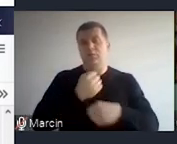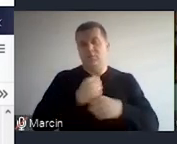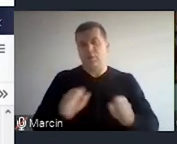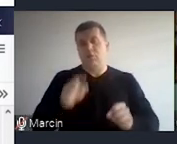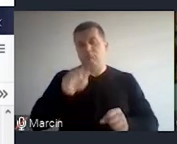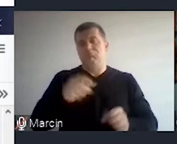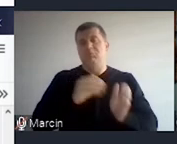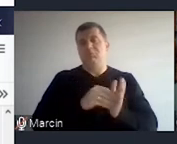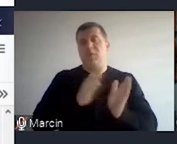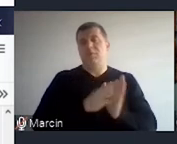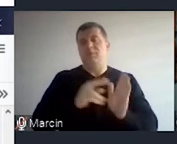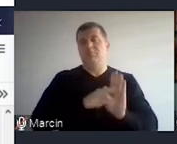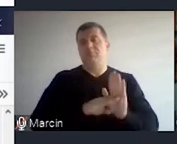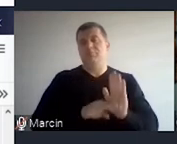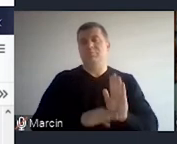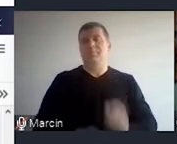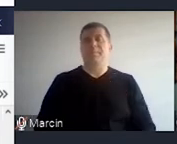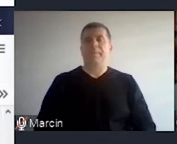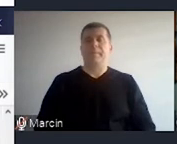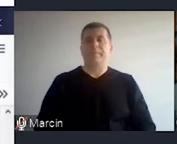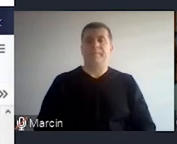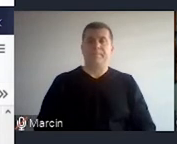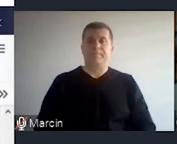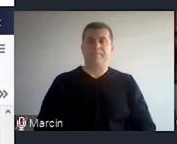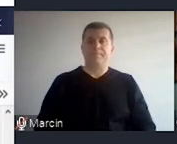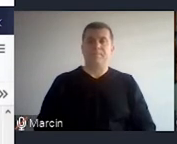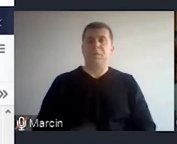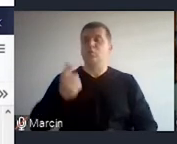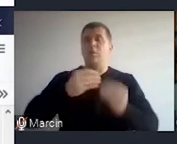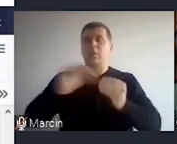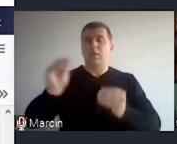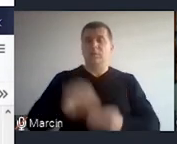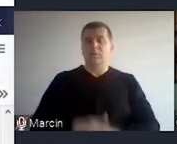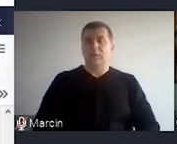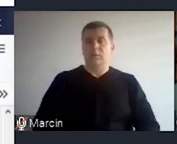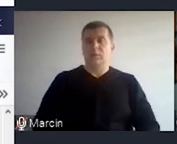ze stosowania tych zasad. Co więcej, no będziemy mieli jeszcze